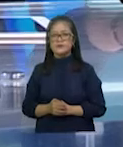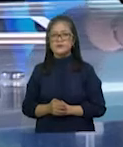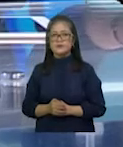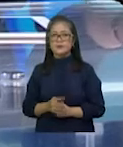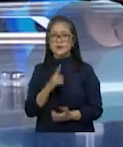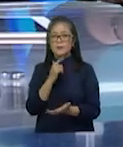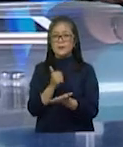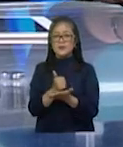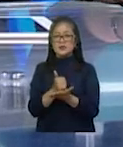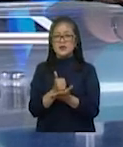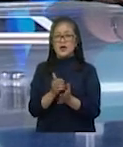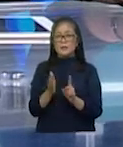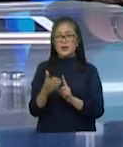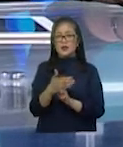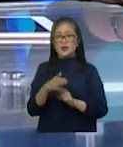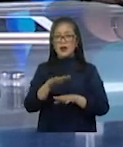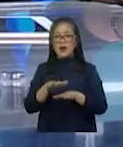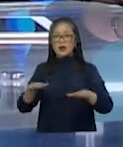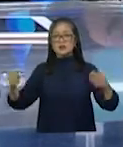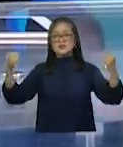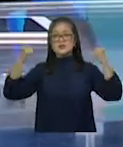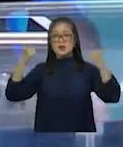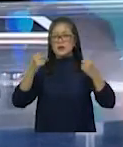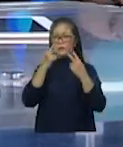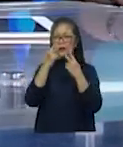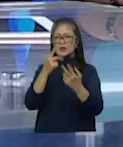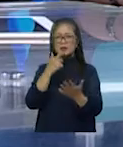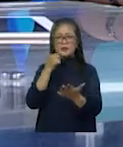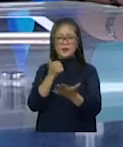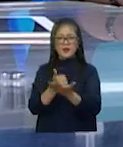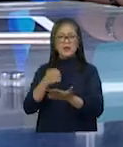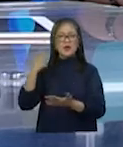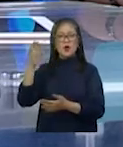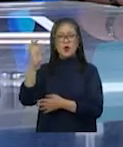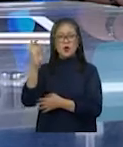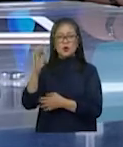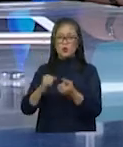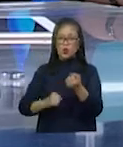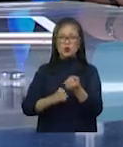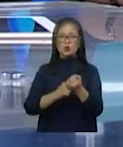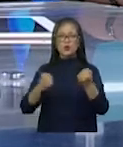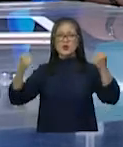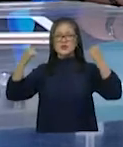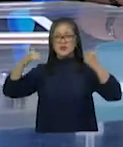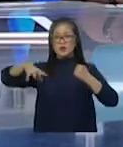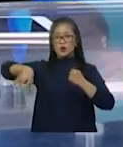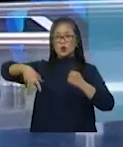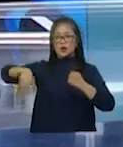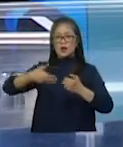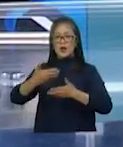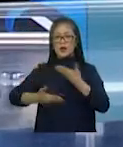ke informasi lainnya, pemirsa, memastikan perlindungan dan kesehatan anak menjadi perhatian penting bagi setiap orang tua. Untuk mendukung kesehatan keluarga, tersedia